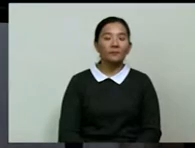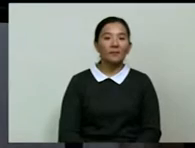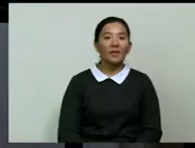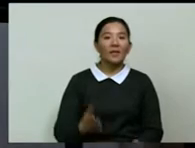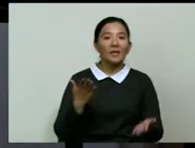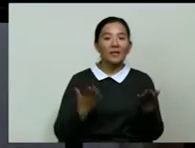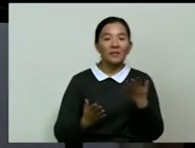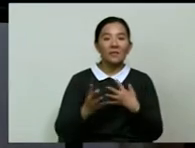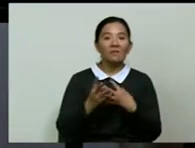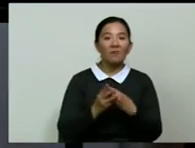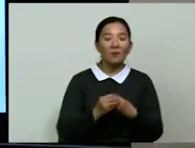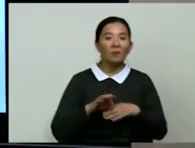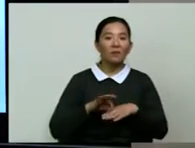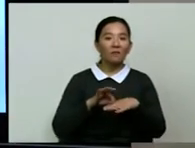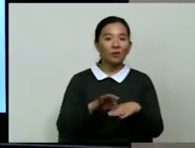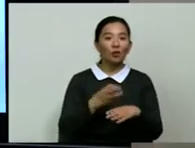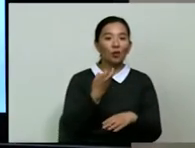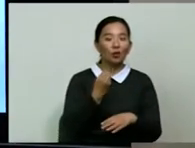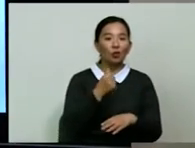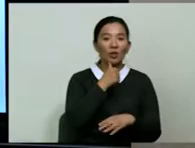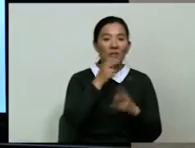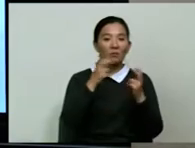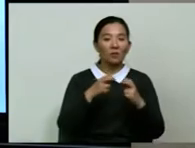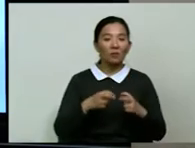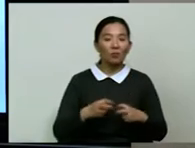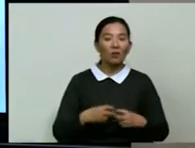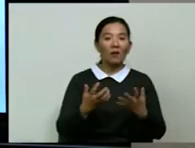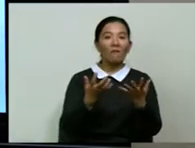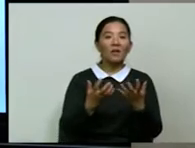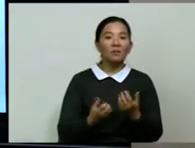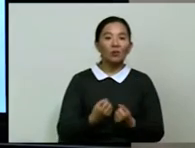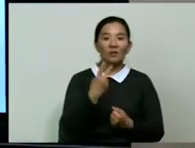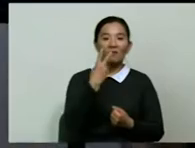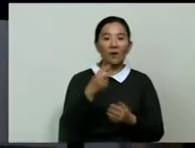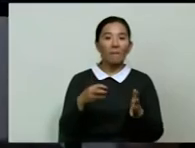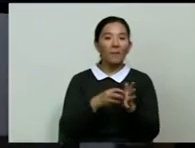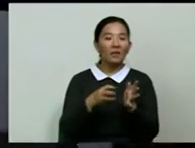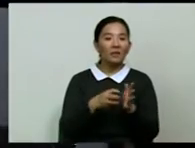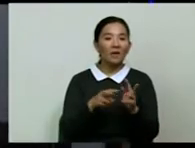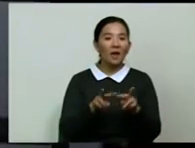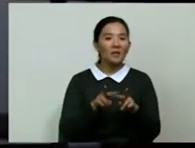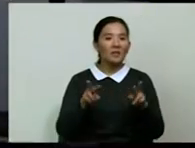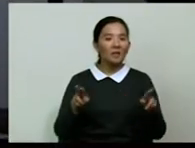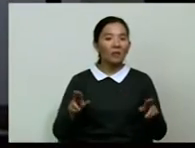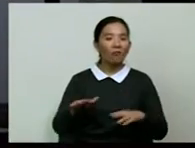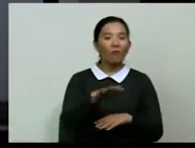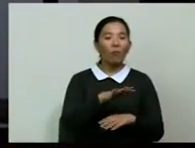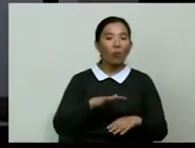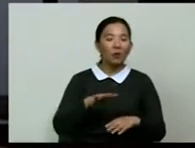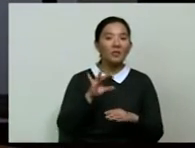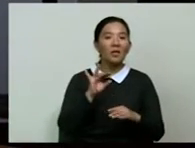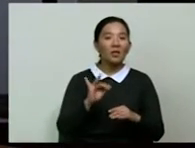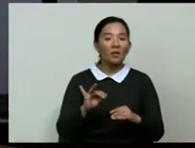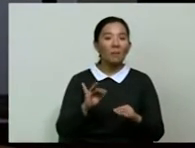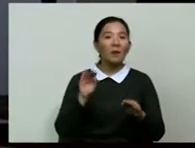Если же мы с вами проведем еще эксперимент, возьмем два магнита одинакового полюса и поставим